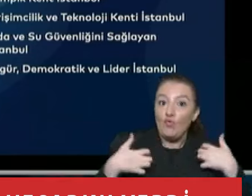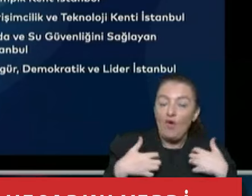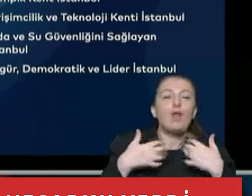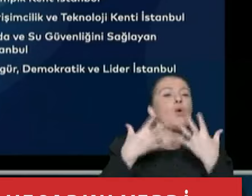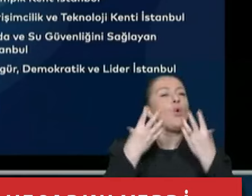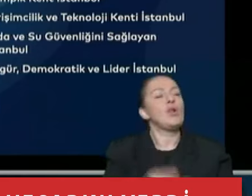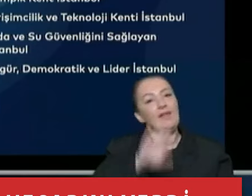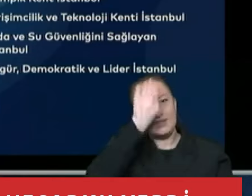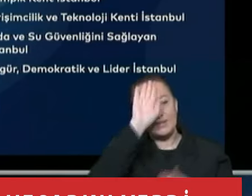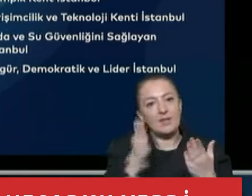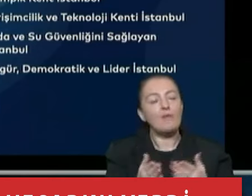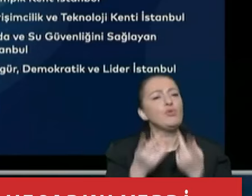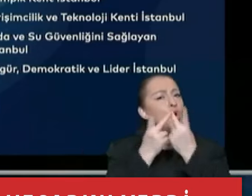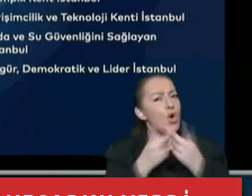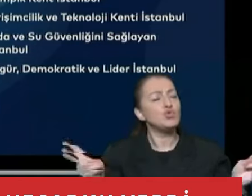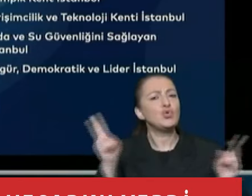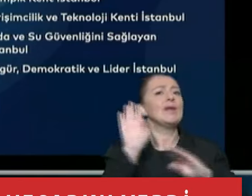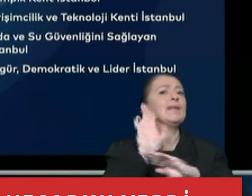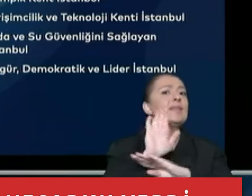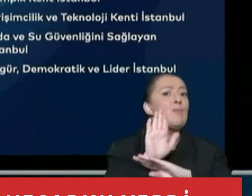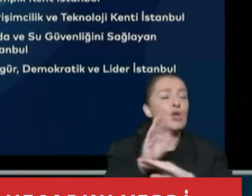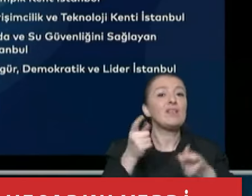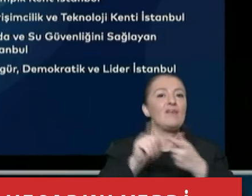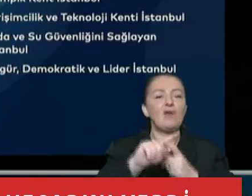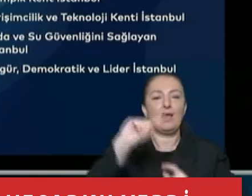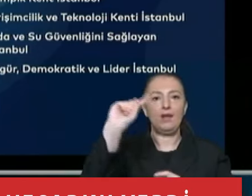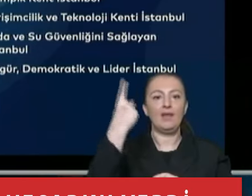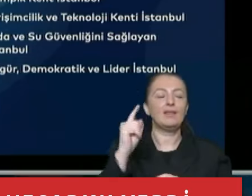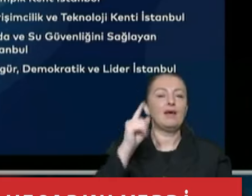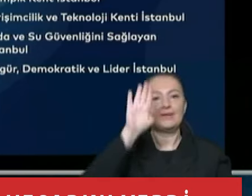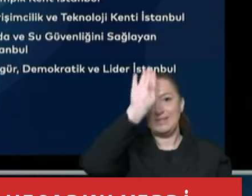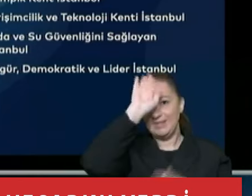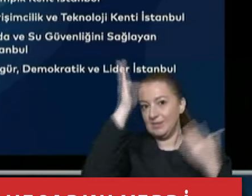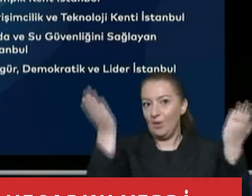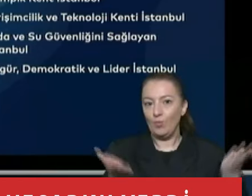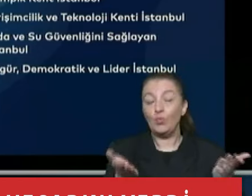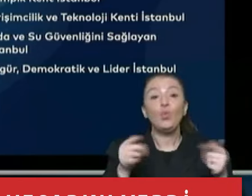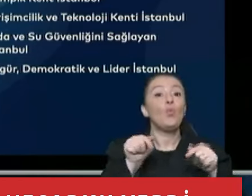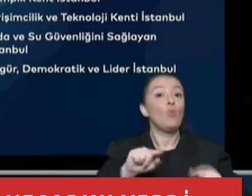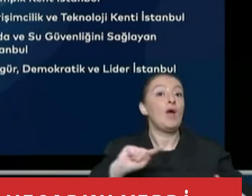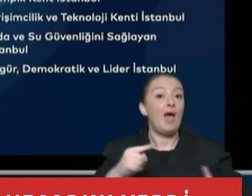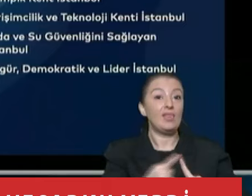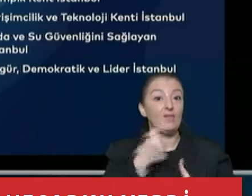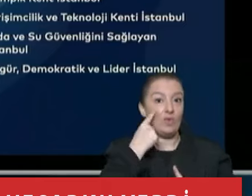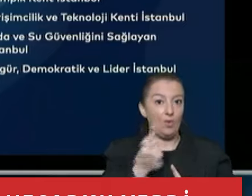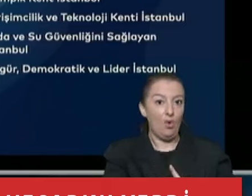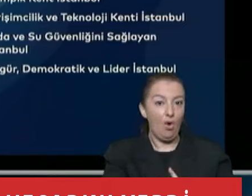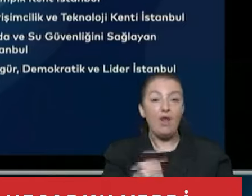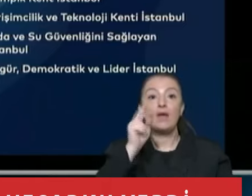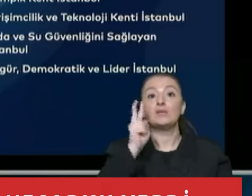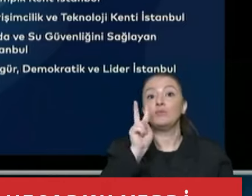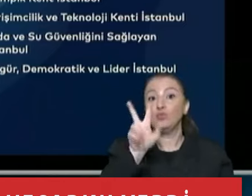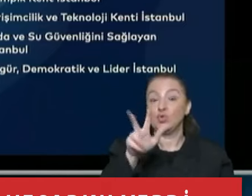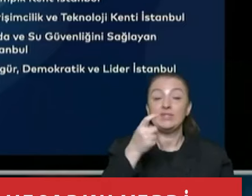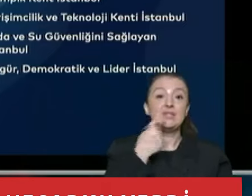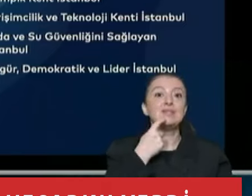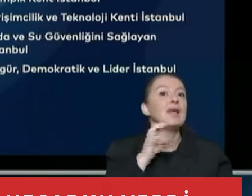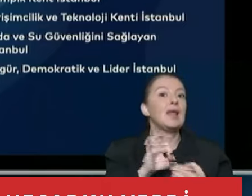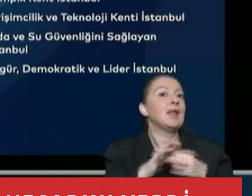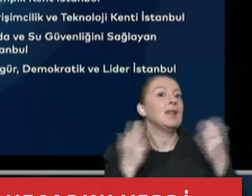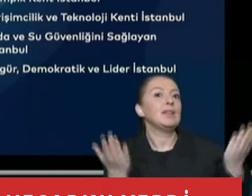İstanbul Özgür demokratik ve Lider İstanbul bu hedefler doğrultusunda 2023 yılında